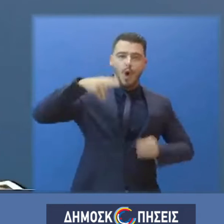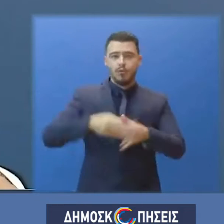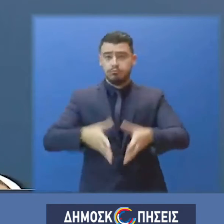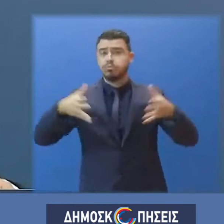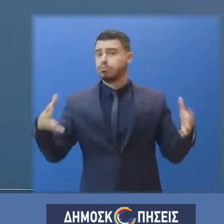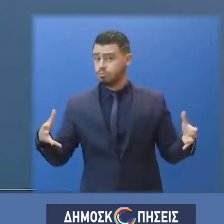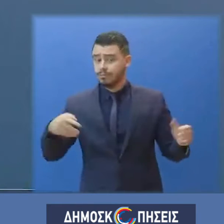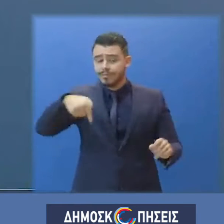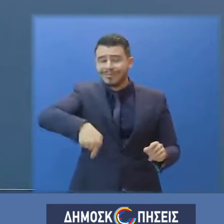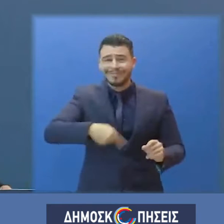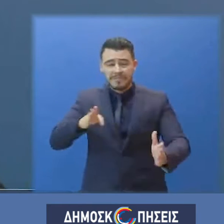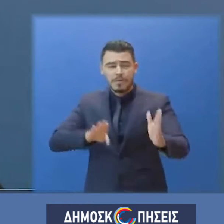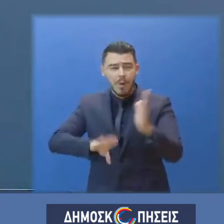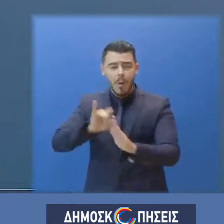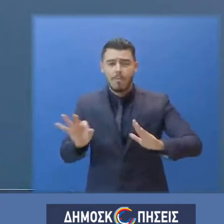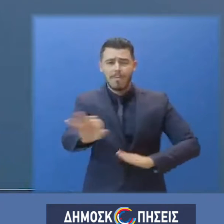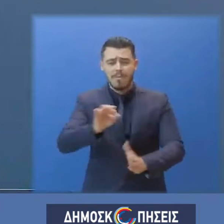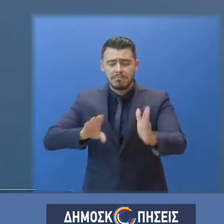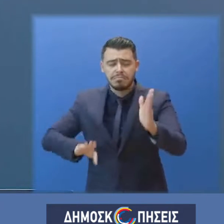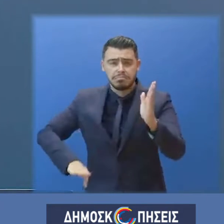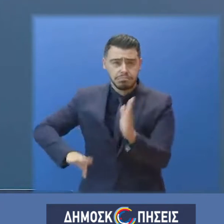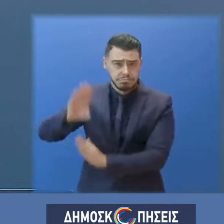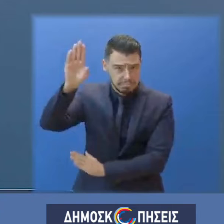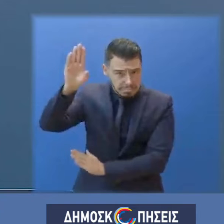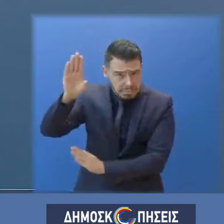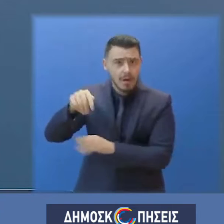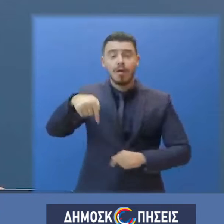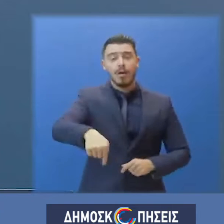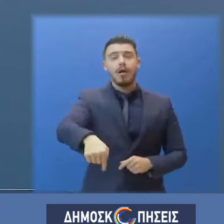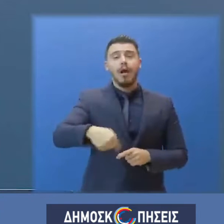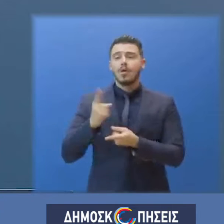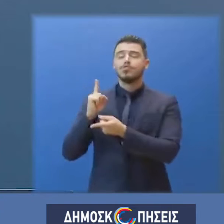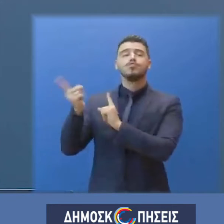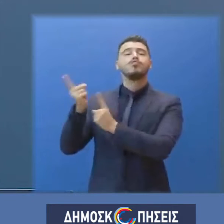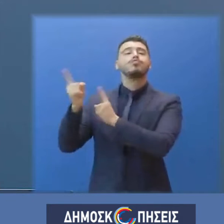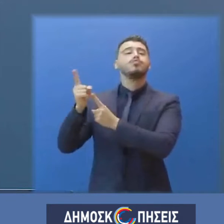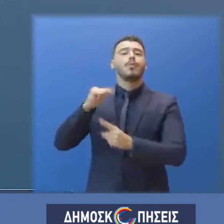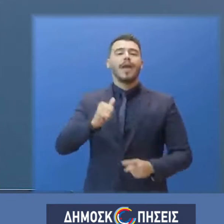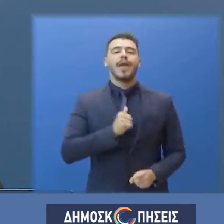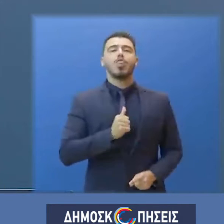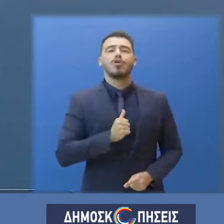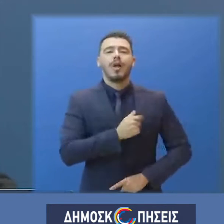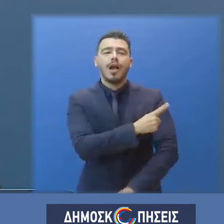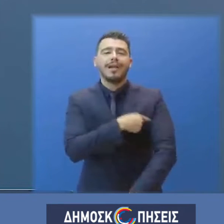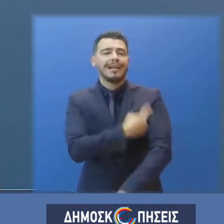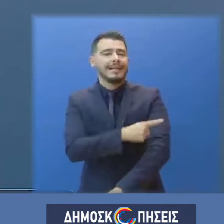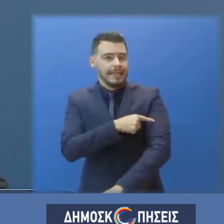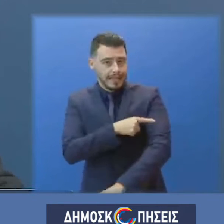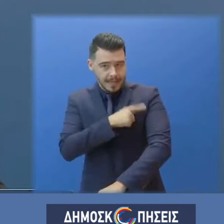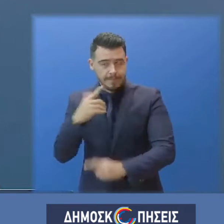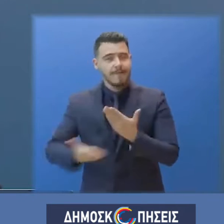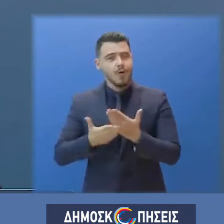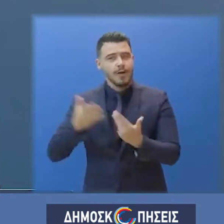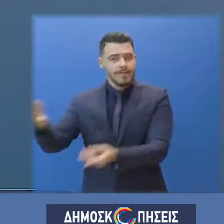έτσι και τώρα, η κυβέρνηση προχωρά σε συνεργασία με τον ιδιωτικό τομέα για την νοσηλεία non-COVID αλλά και COVID περιστατικών. Ήδη